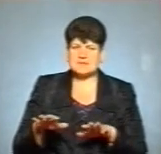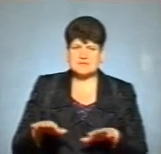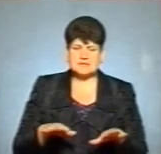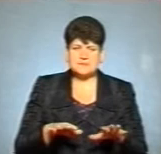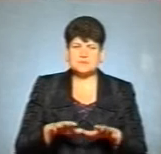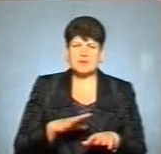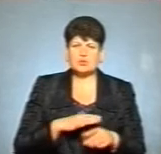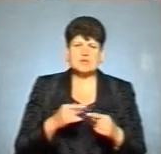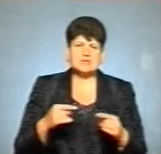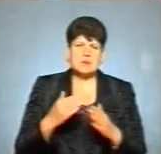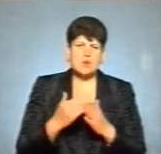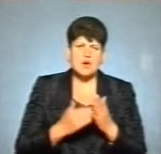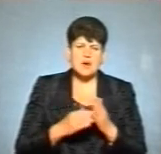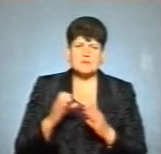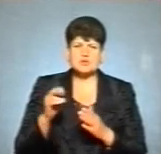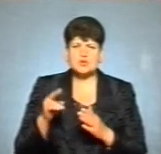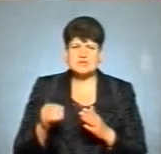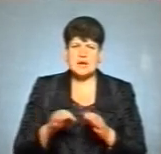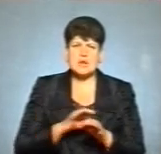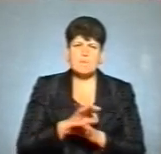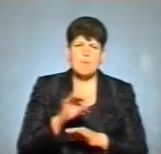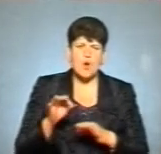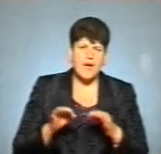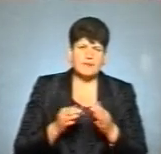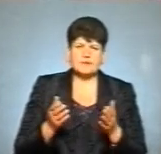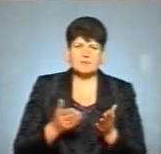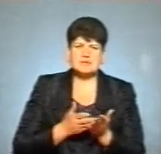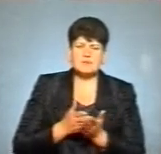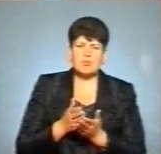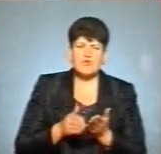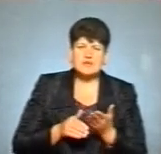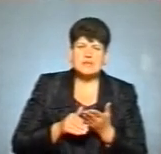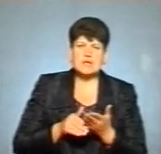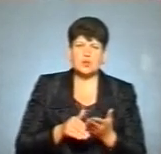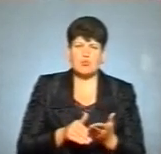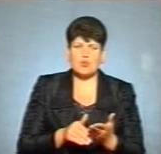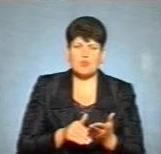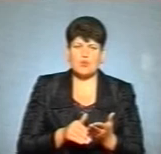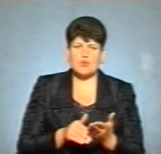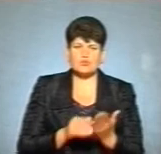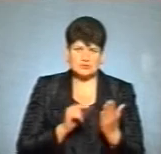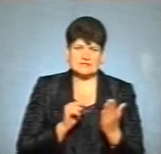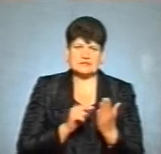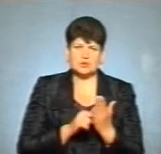різні програми, соціальні програми, проекти, які були спрямовані на допомогу досить цільову